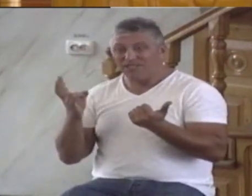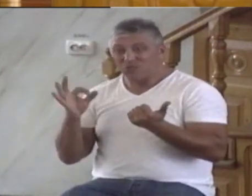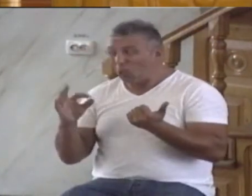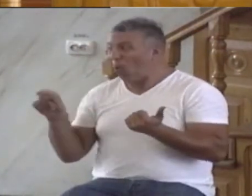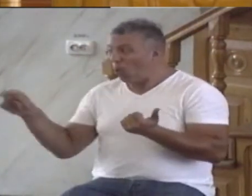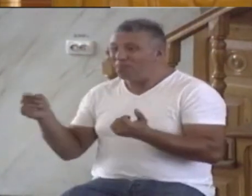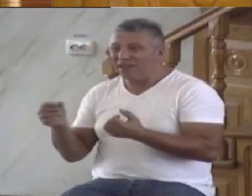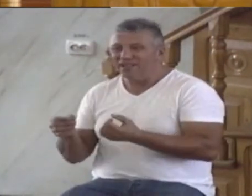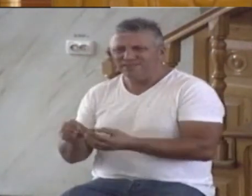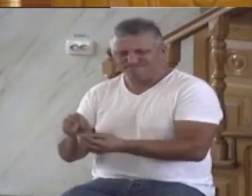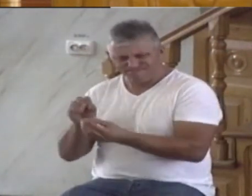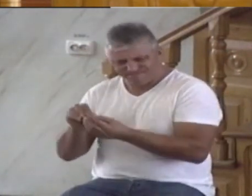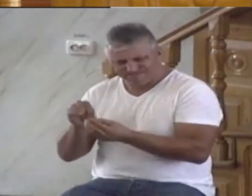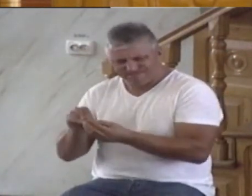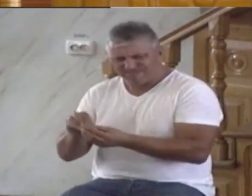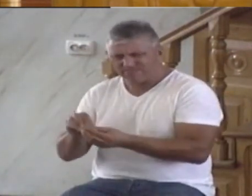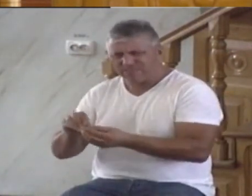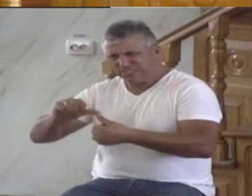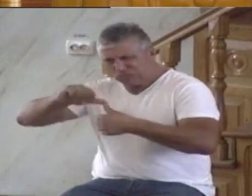верным Господу.